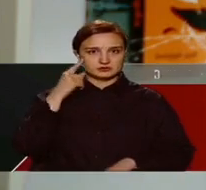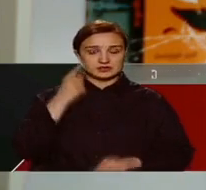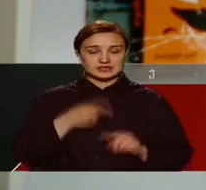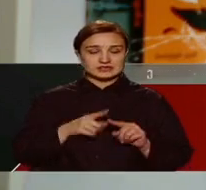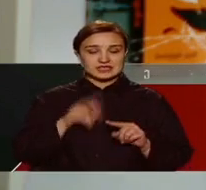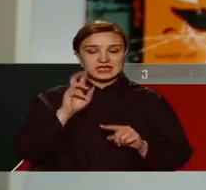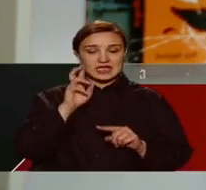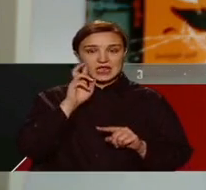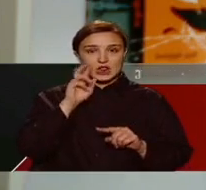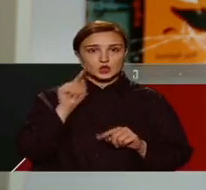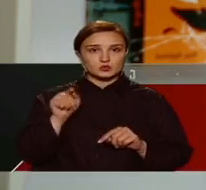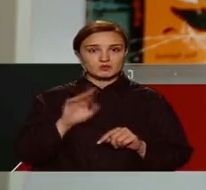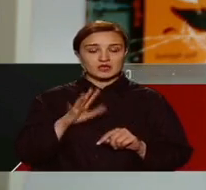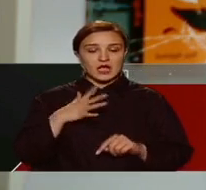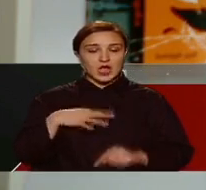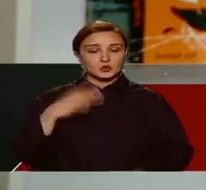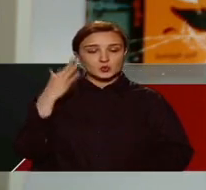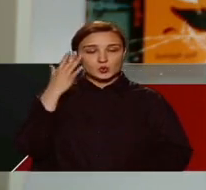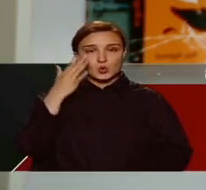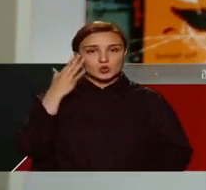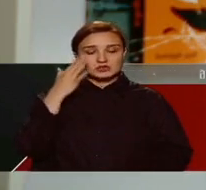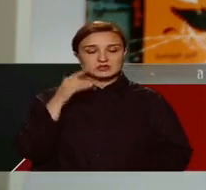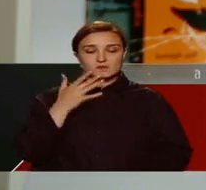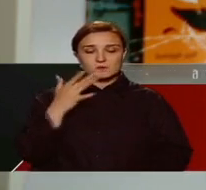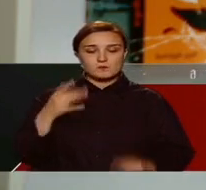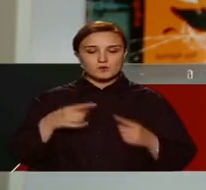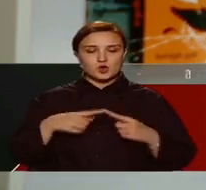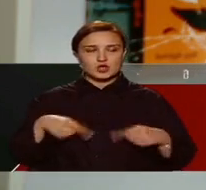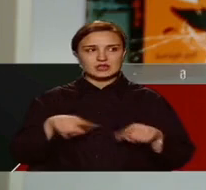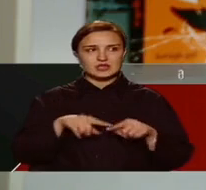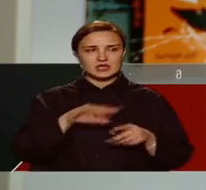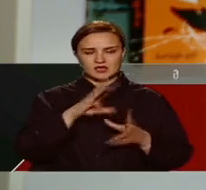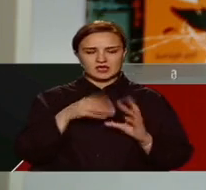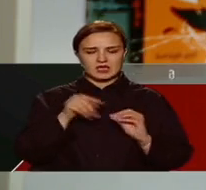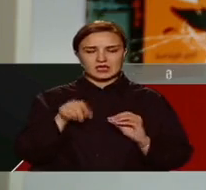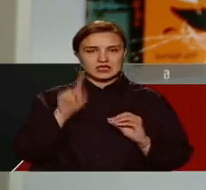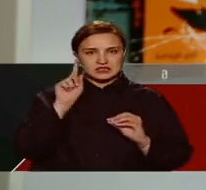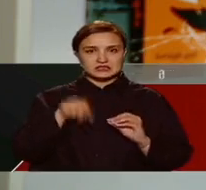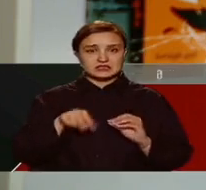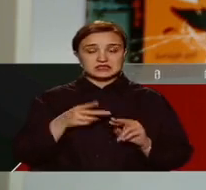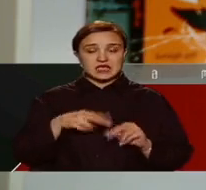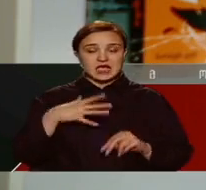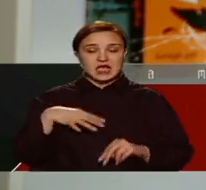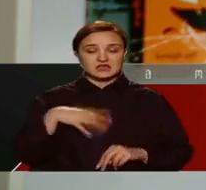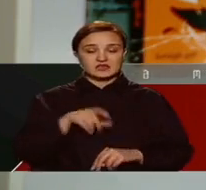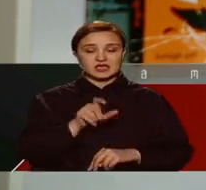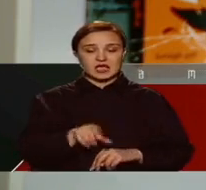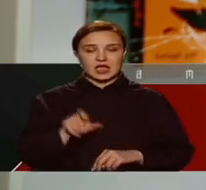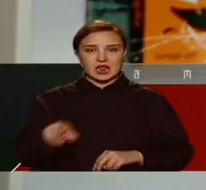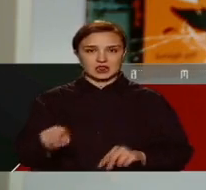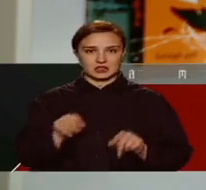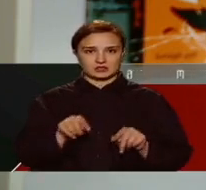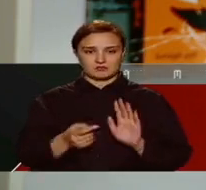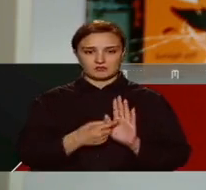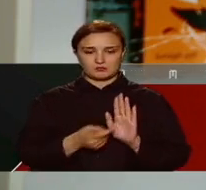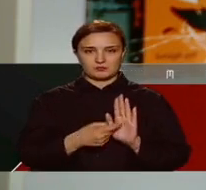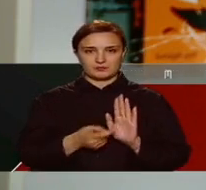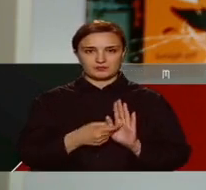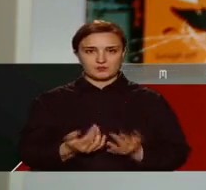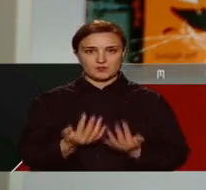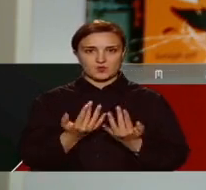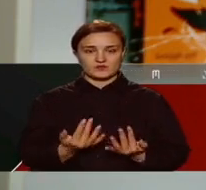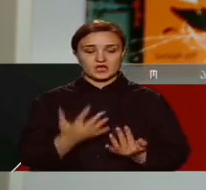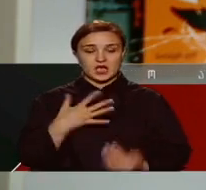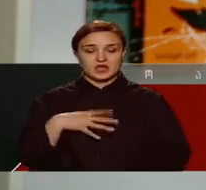ხელისუფლების მიმართ დაყენებული. ქართულ ოცნებას და ქართულ პოლიტიკურ სპექტს იცნობენ ის ხალხი. ეს პირობა სინამდვილეს ქართველი ხალხის მიმართ არის, რომ